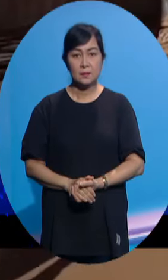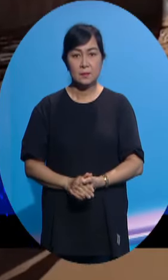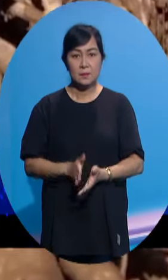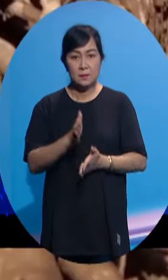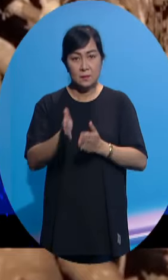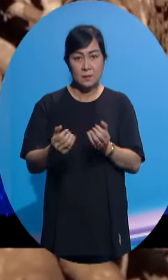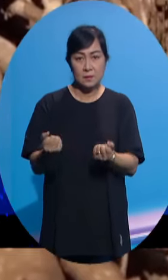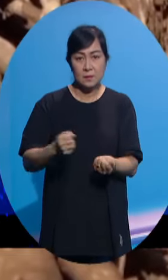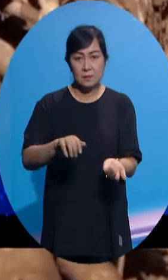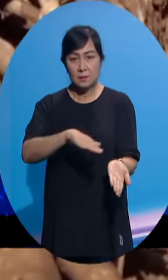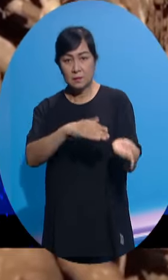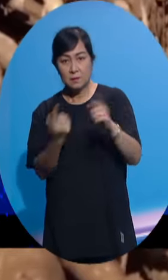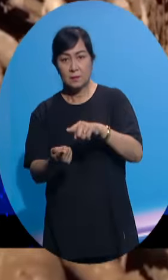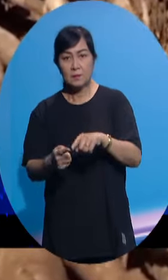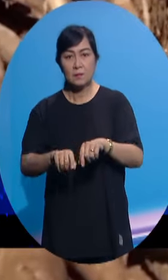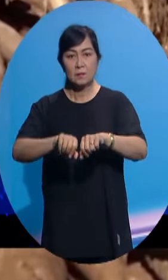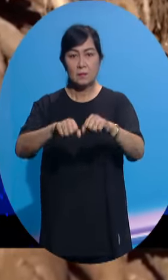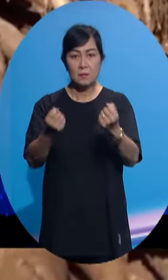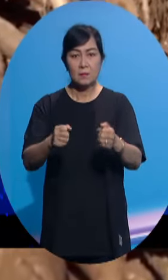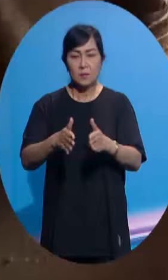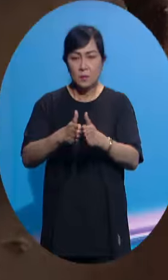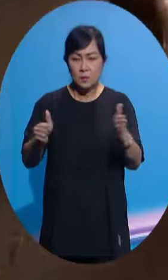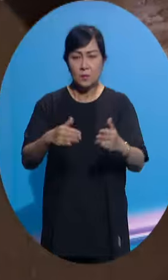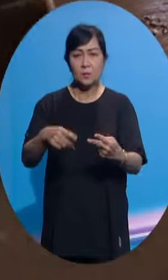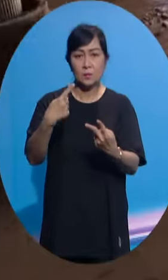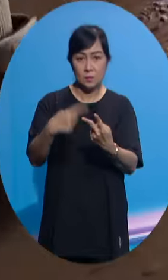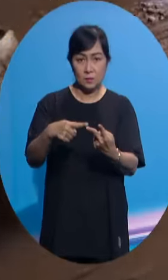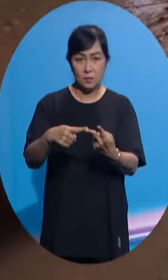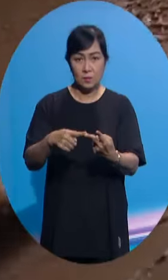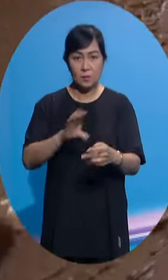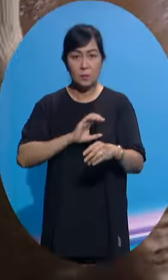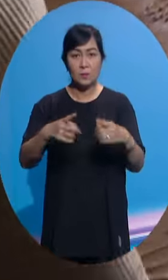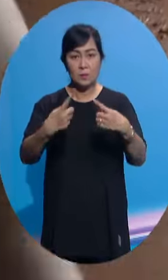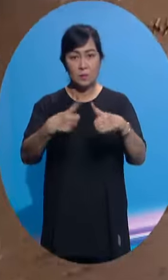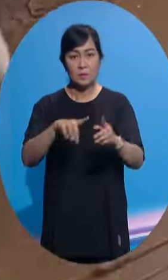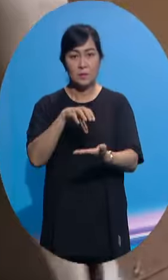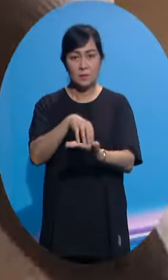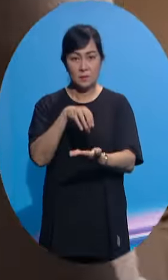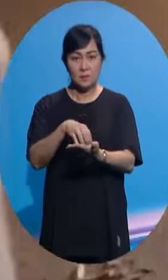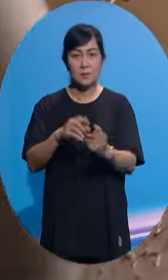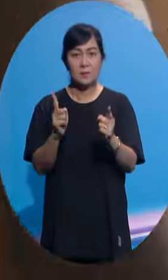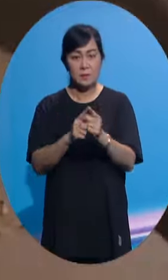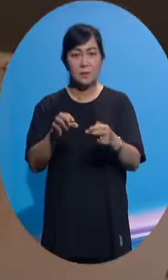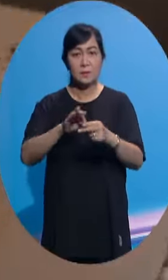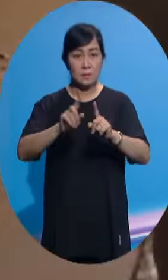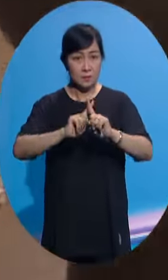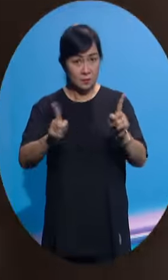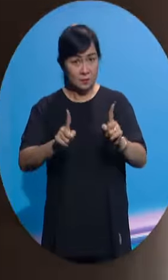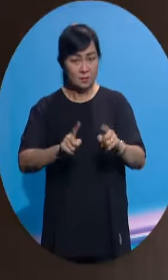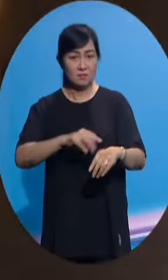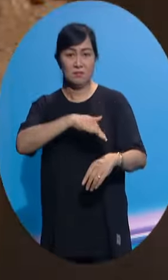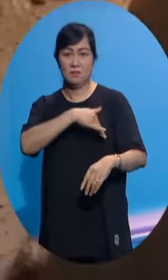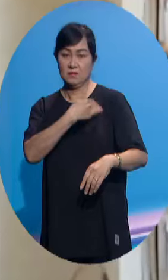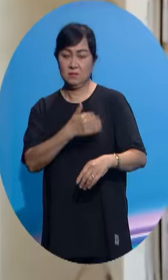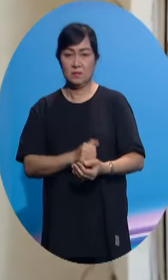Ngoài bùn đất, xe ô tô lật úp và những mảnh vỡ rải khắp các con phố, các chủ doanh nghiệp địa phương còn phải đối mặt với một vấn đề khác là